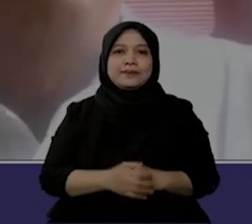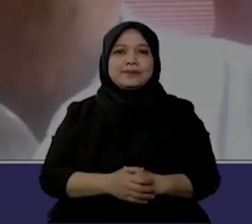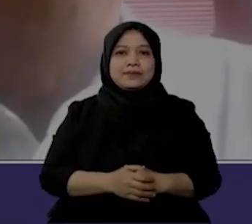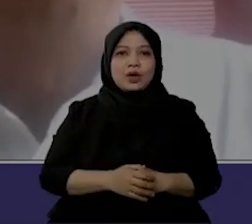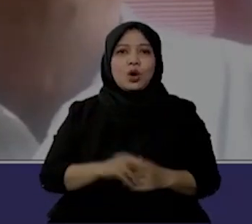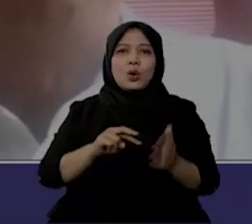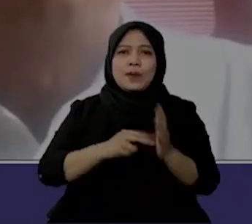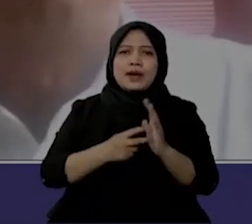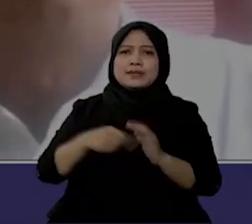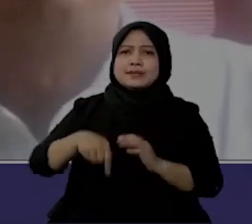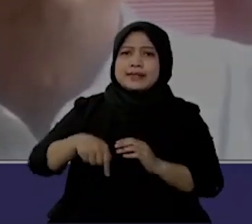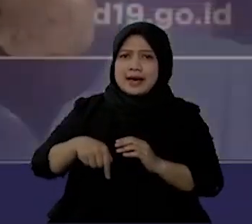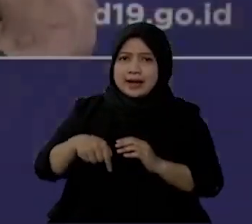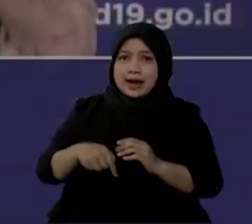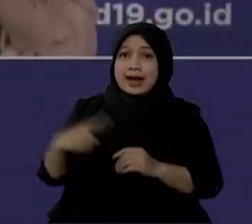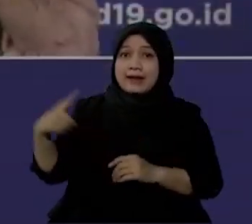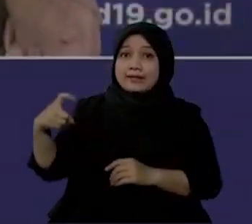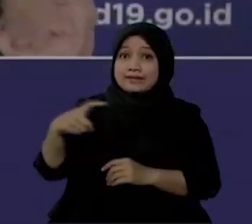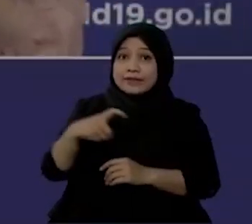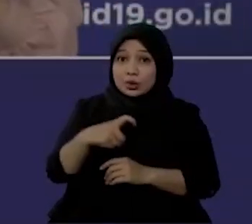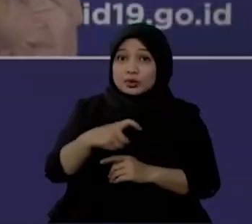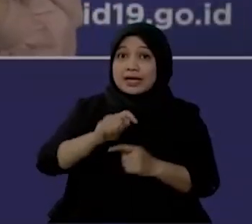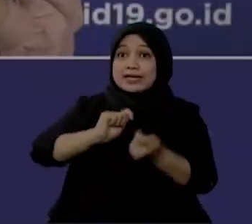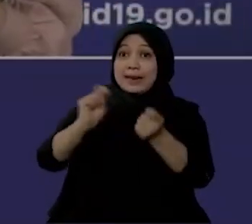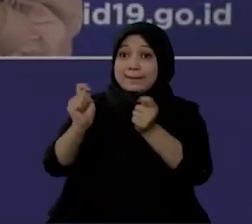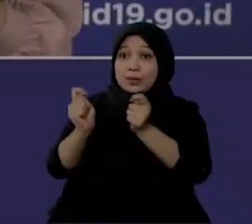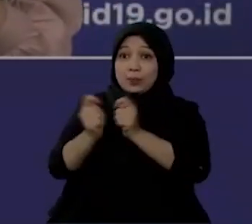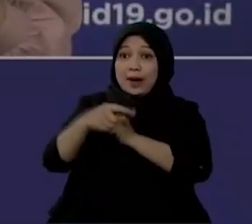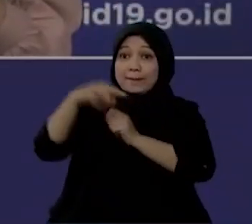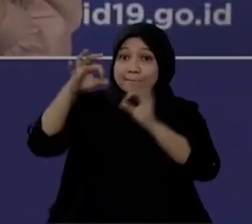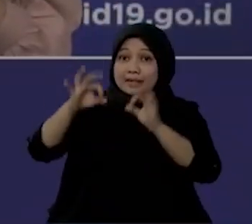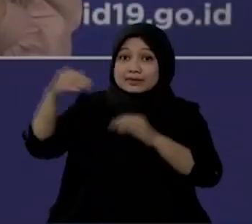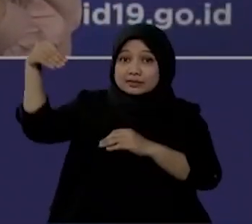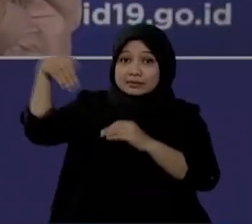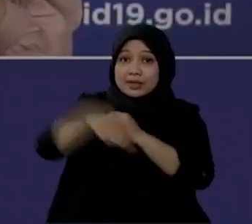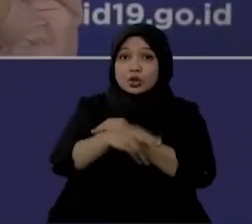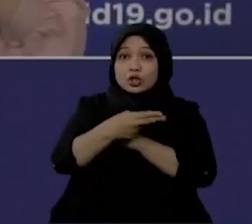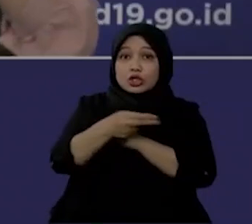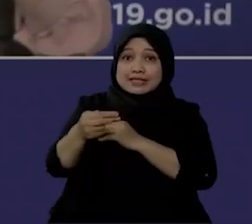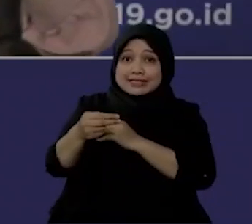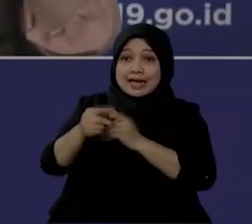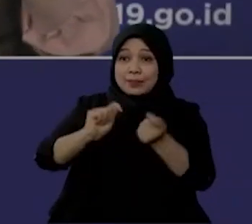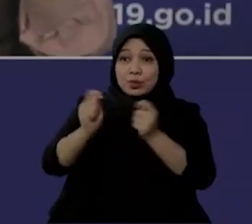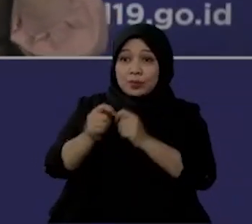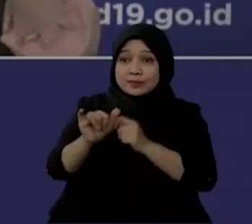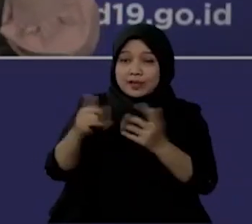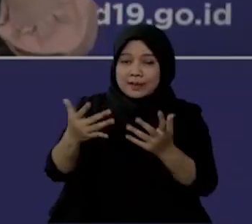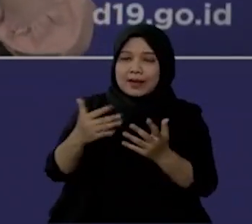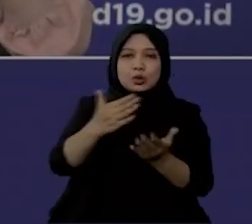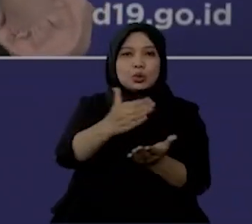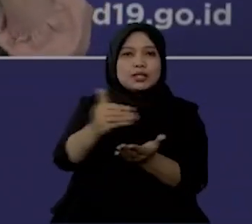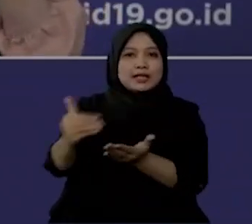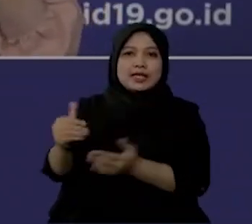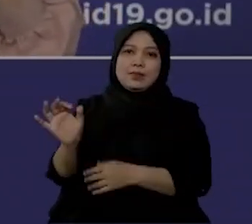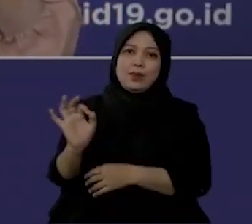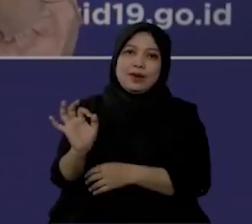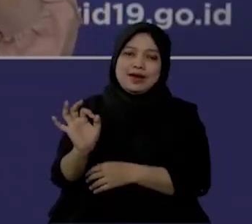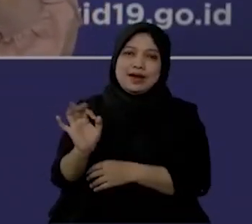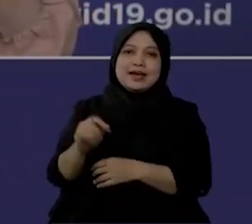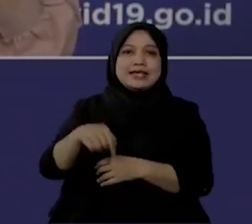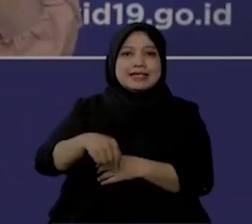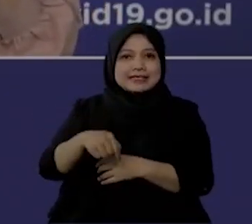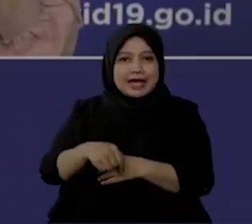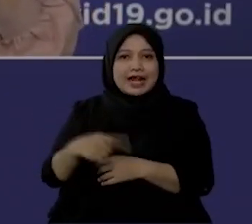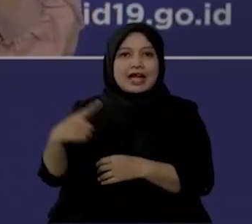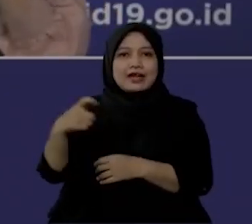ketemu kemudian virus yang berubah pas di Indonesia begitu. Belum. Jadi kita masih punya cerita yang cuma dua saja nih